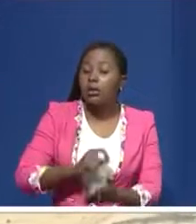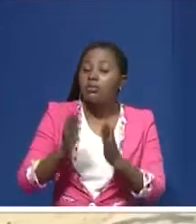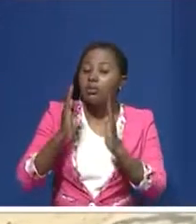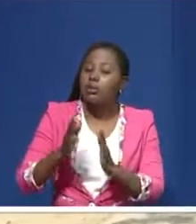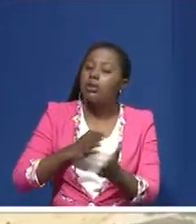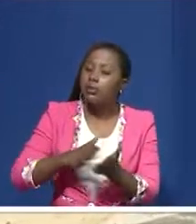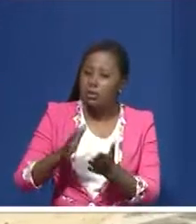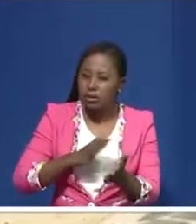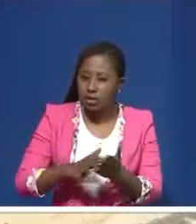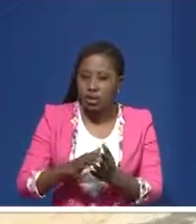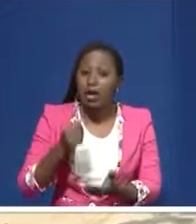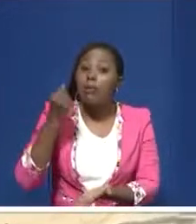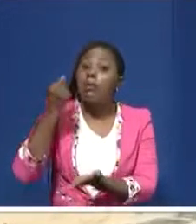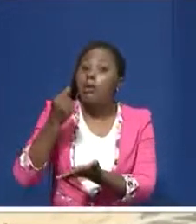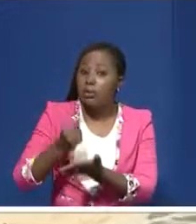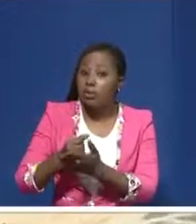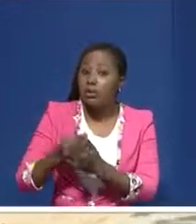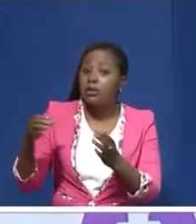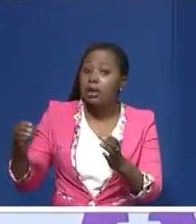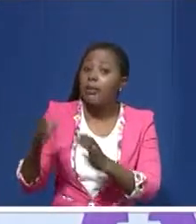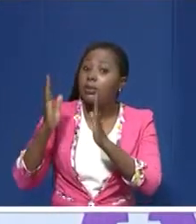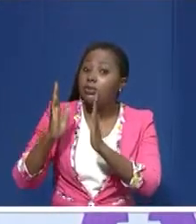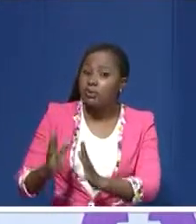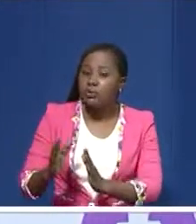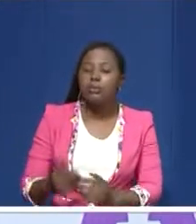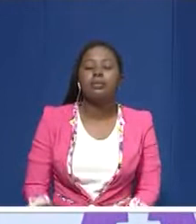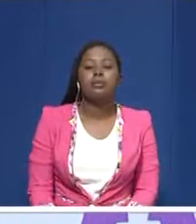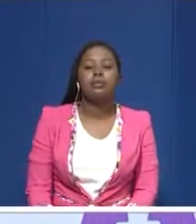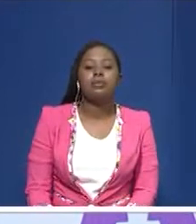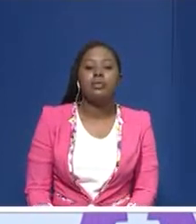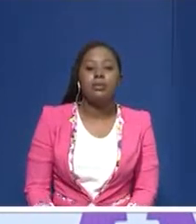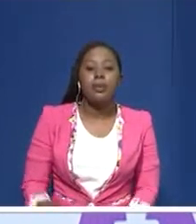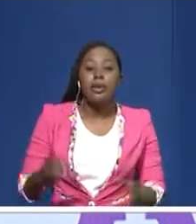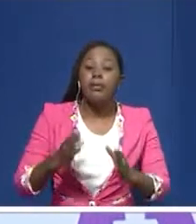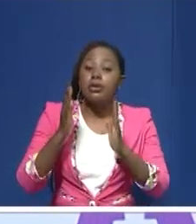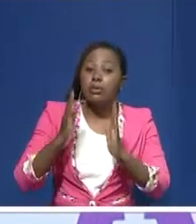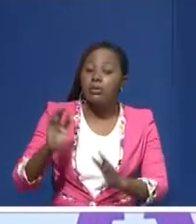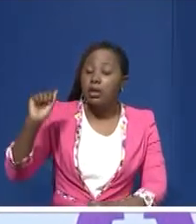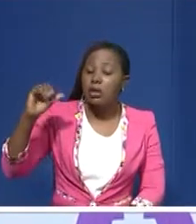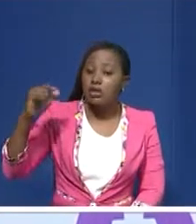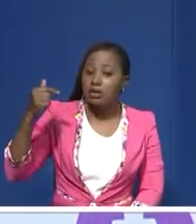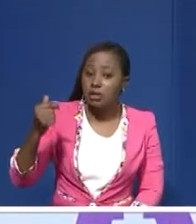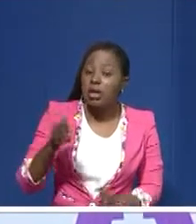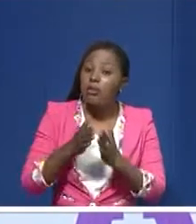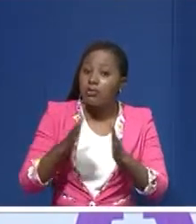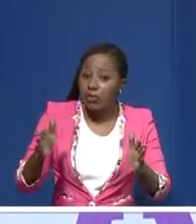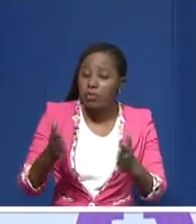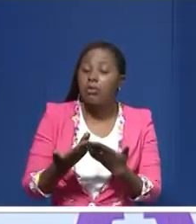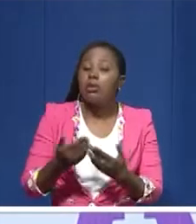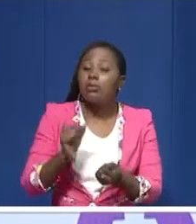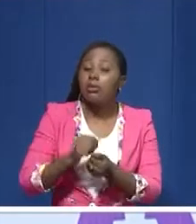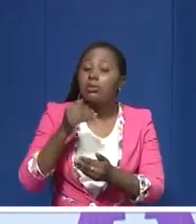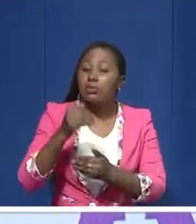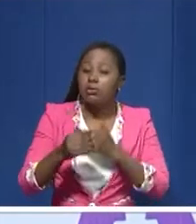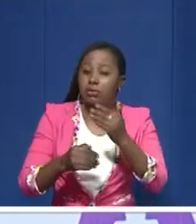anaweka bayana ikiwa ni maamuzi ya kamati kuu. Kamati kuu ya ACT Wazalendo imefungua rasmi pazia la